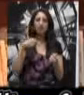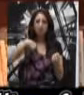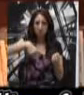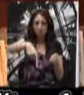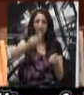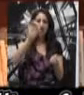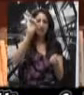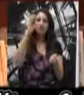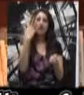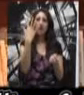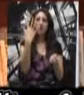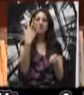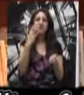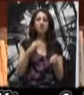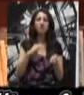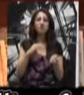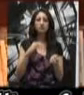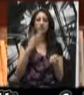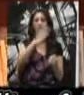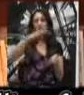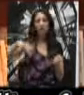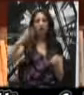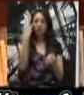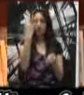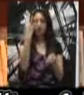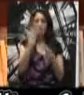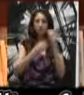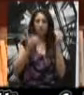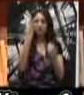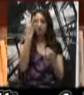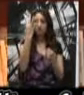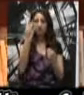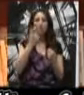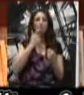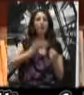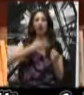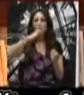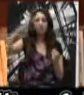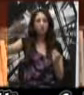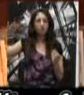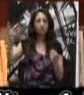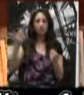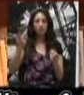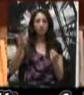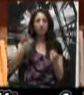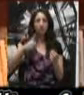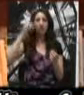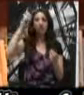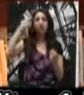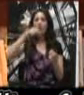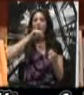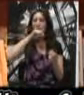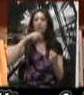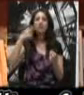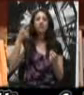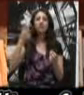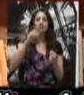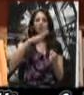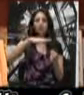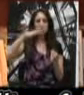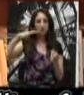اولاد؟ يعني ماشية في 59 مرة. عندك اولاد؟ عندي ثلاثة. ثلاث اولاد؟ اعمارهم قد ايه؟ اللهم صل على